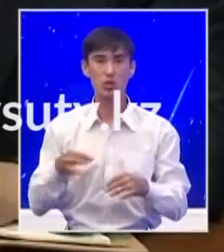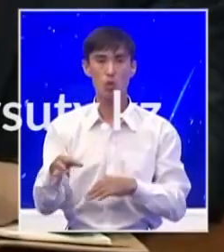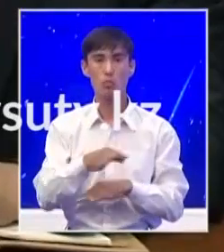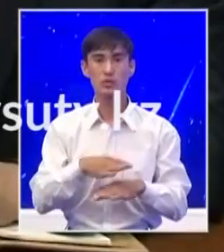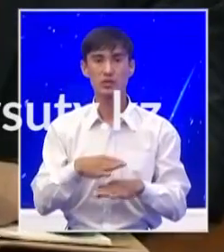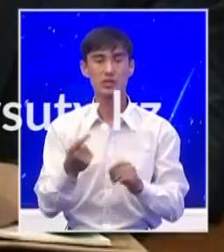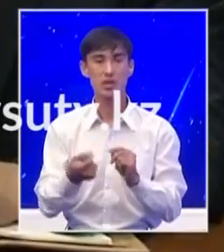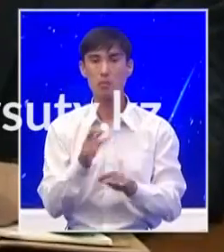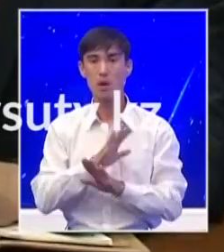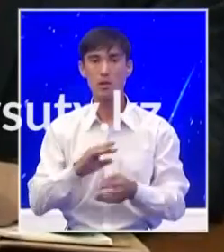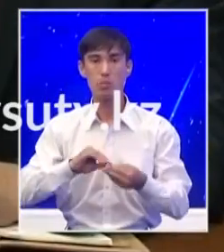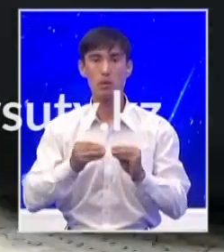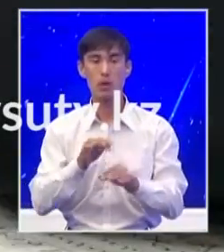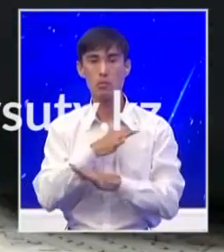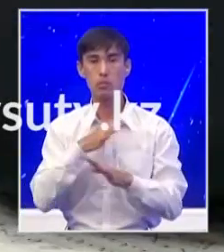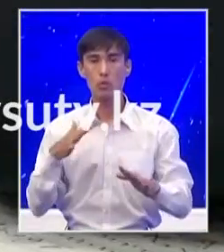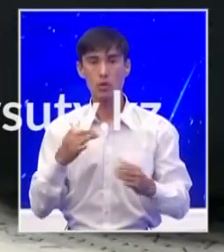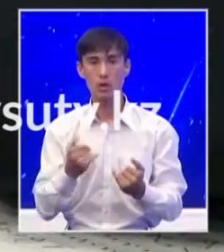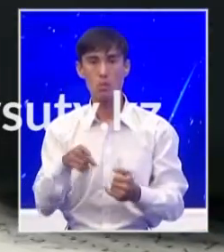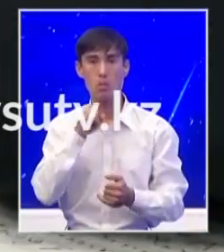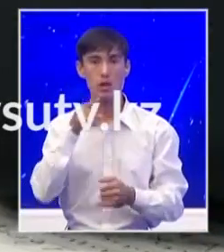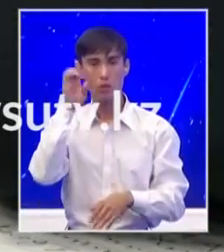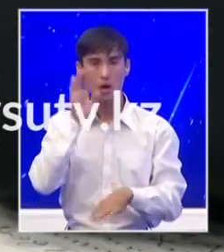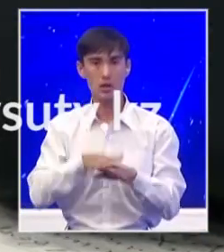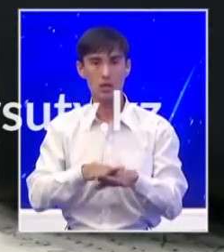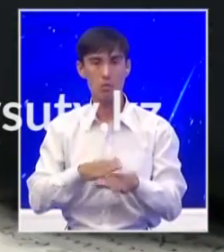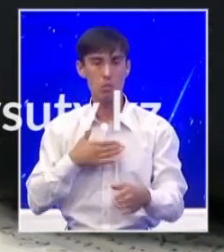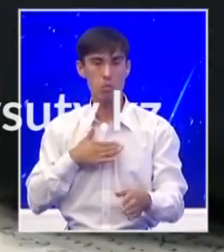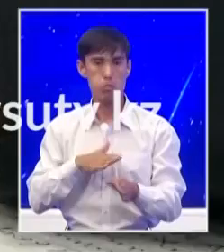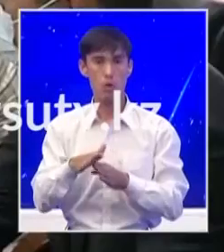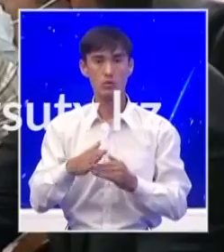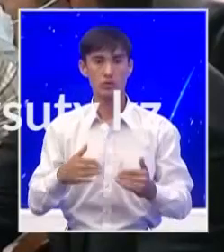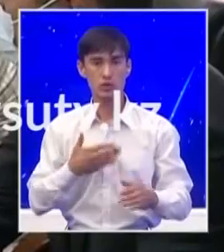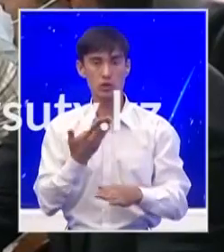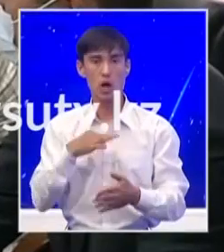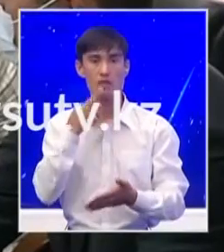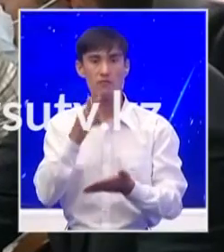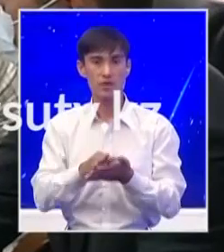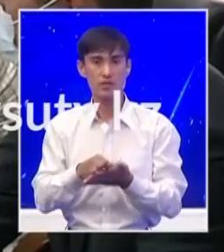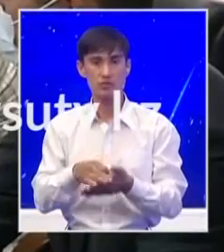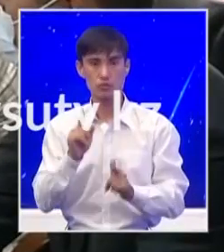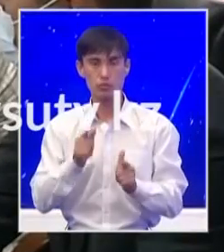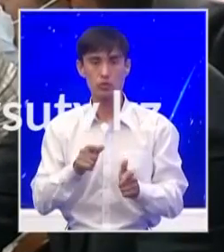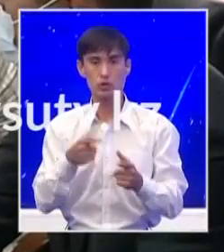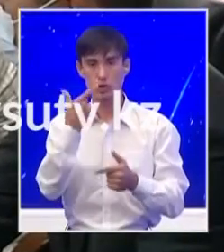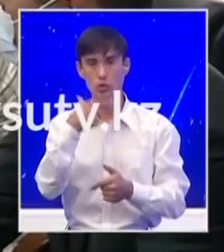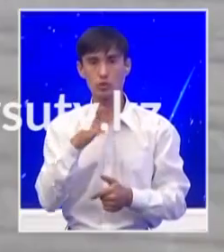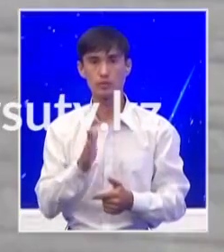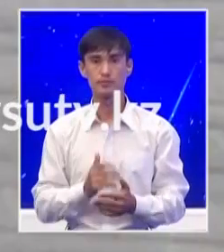немало. И проблем тоже еще предостаточно. Но молодой аким полон инициатив и груз ответственности воспринимает вполне